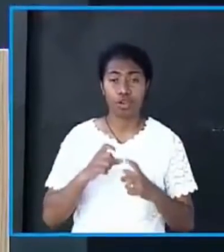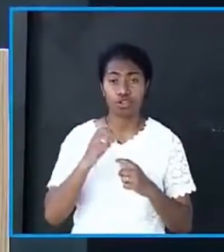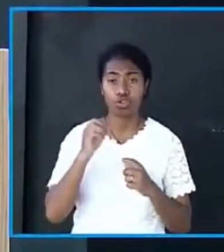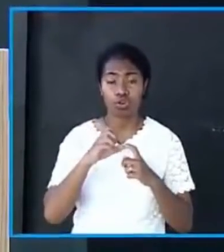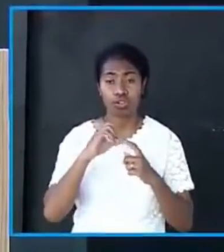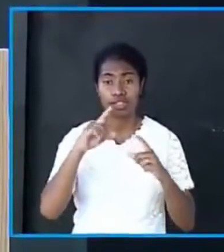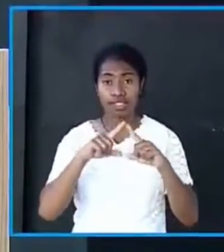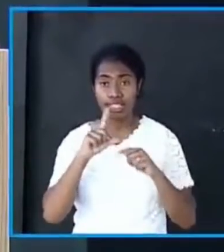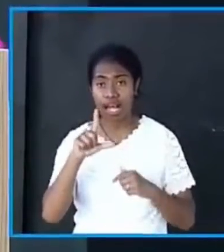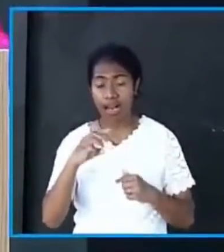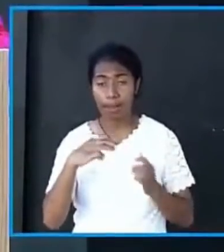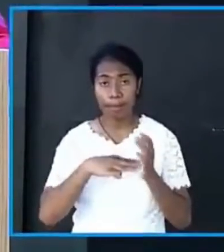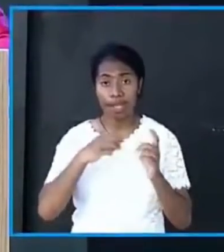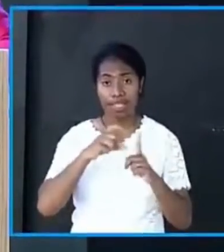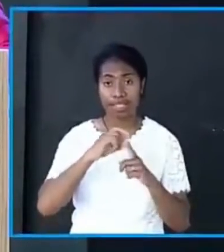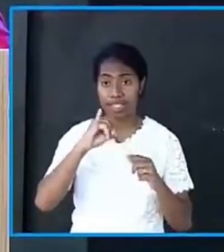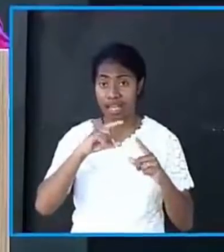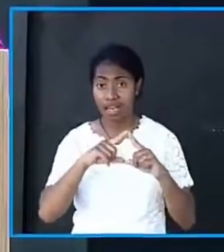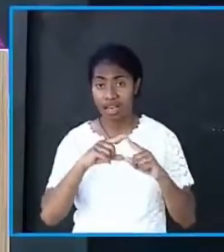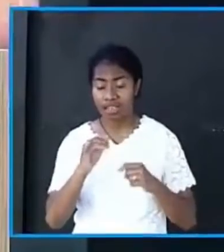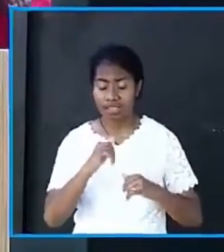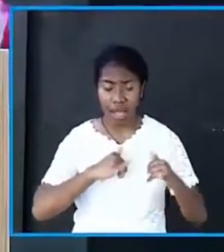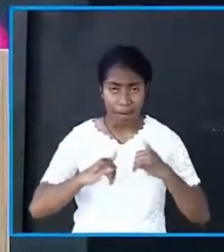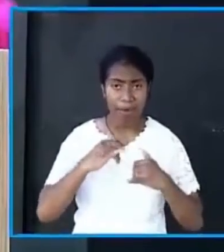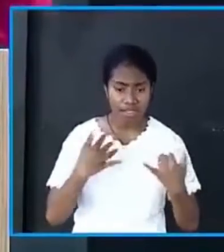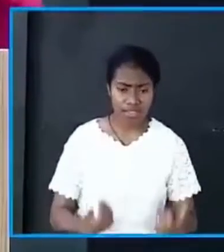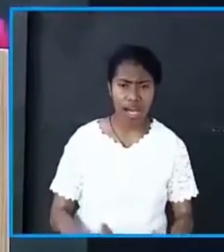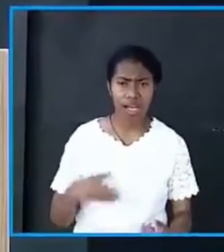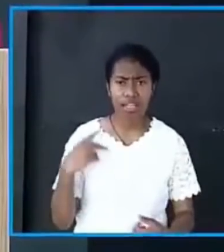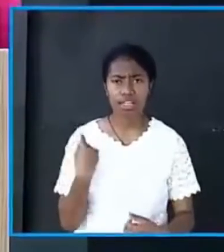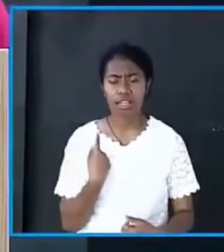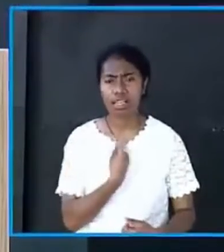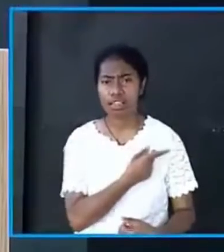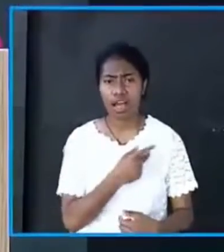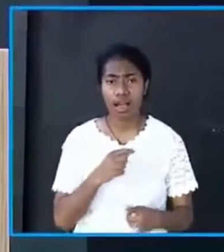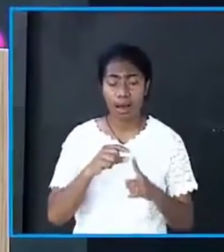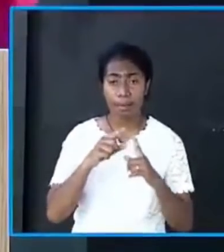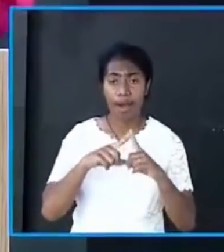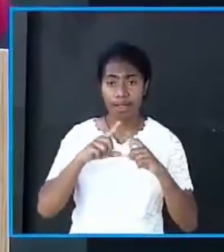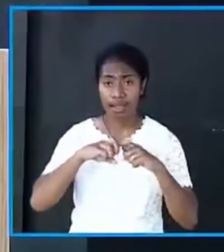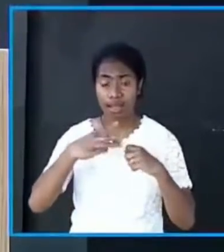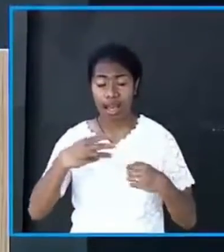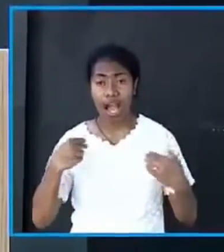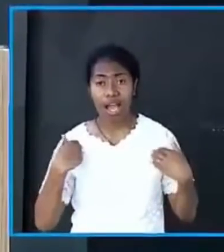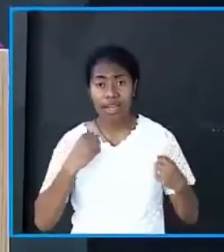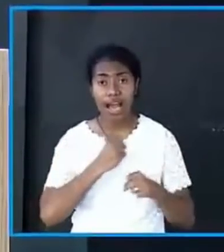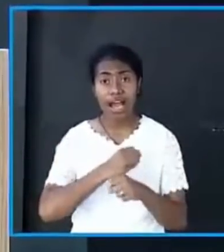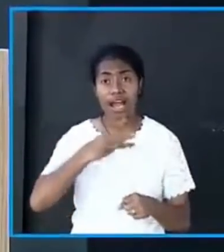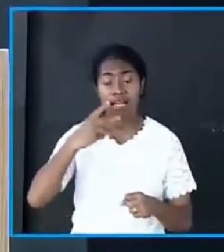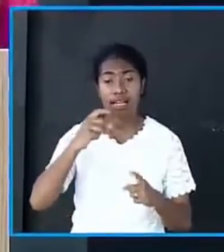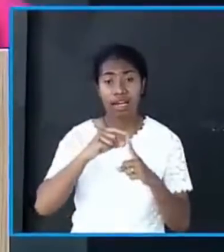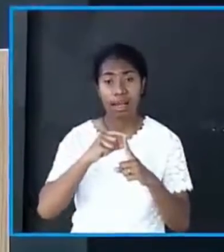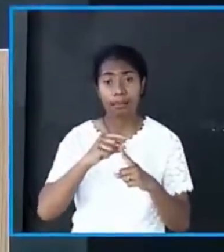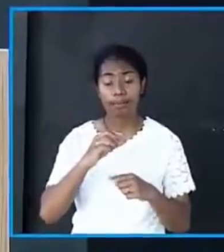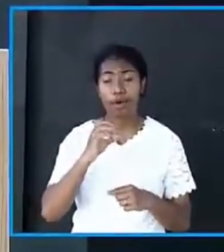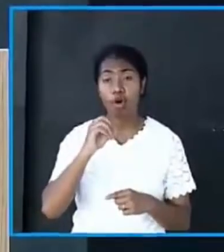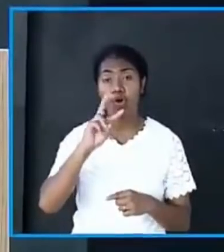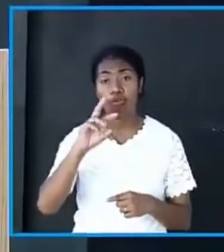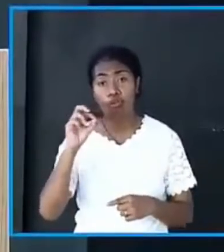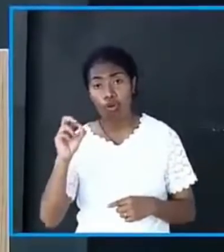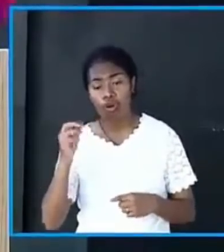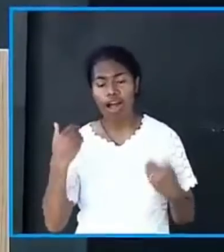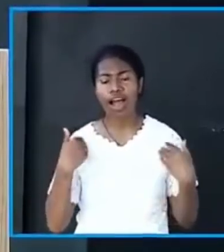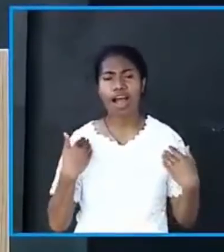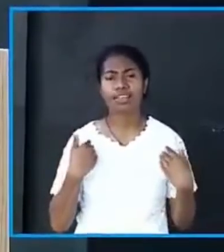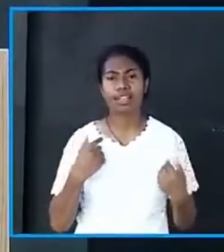video live streaming seperti sekarang kita pakai Uber grab gojek orang bayar pakai Ovo transaksi